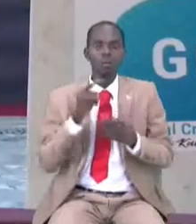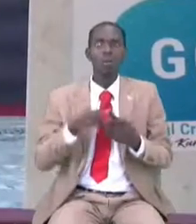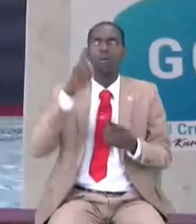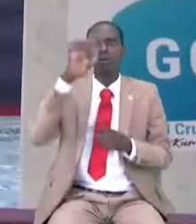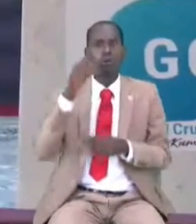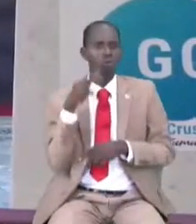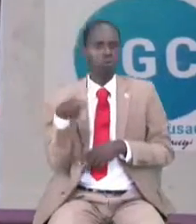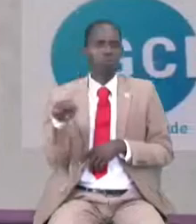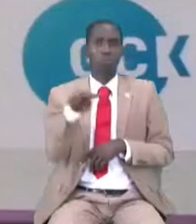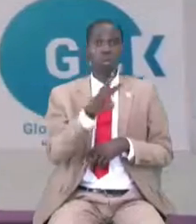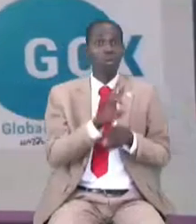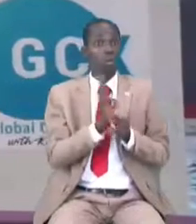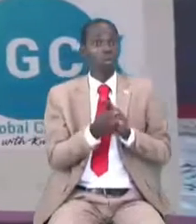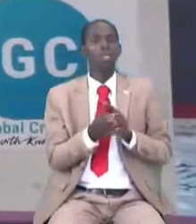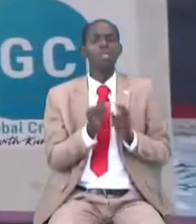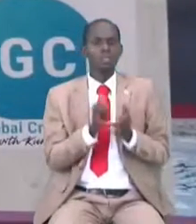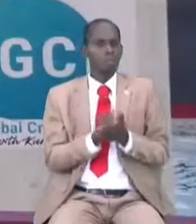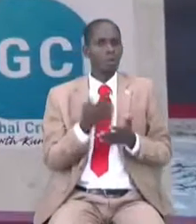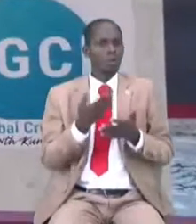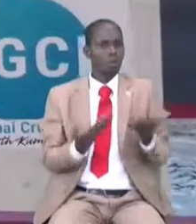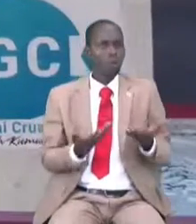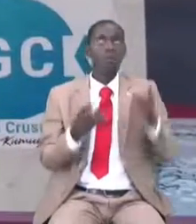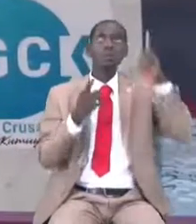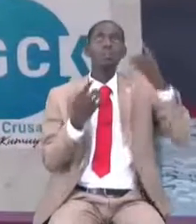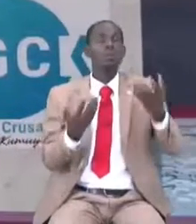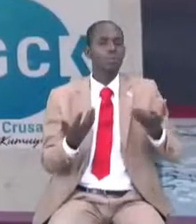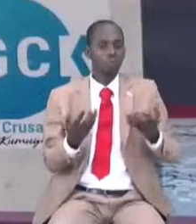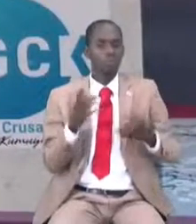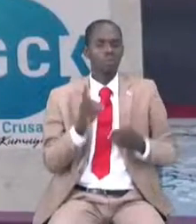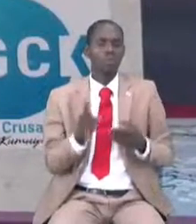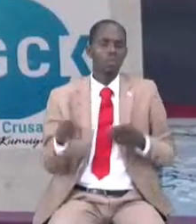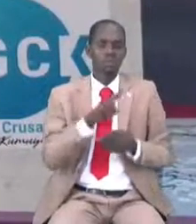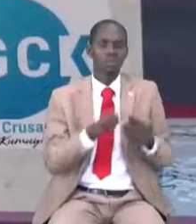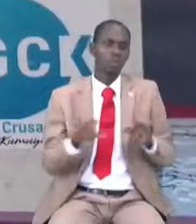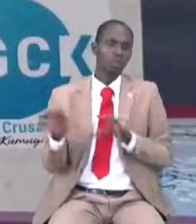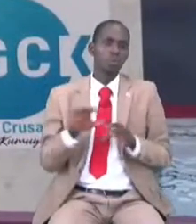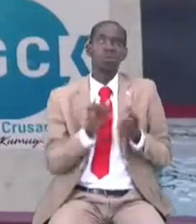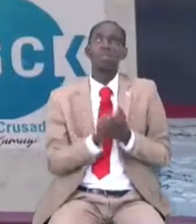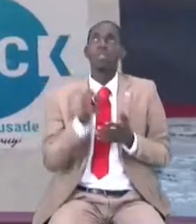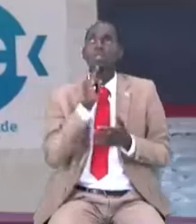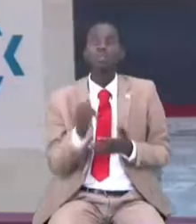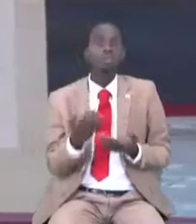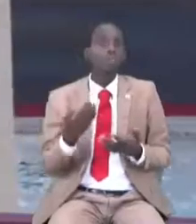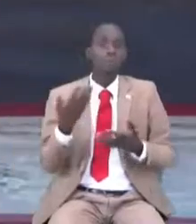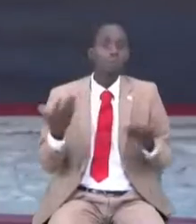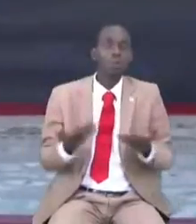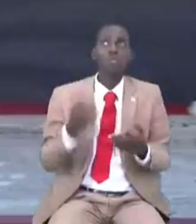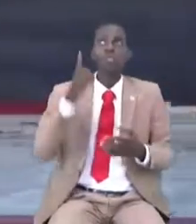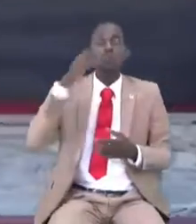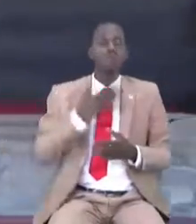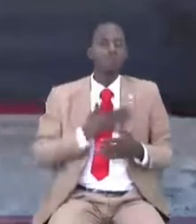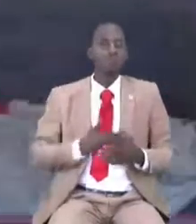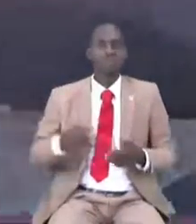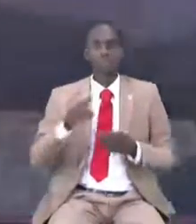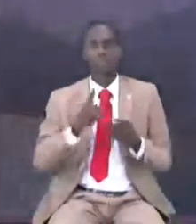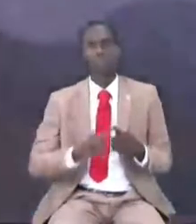méchants. À cause de la méchanceté, ils seront détruits au cours de 40 jours. Et voici maintenant, ils ont vu cela. Et ils ont